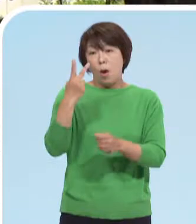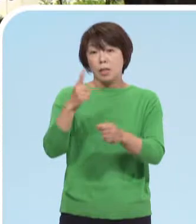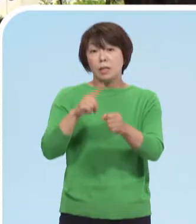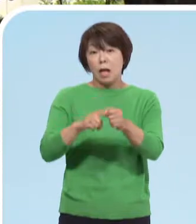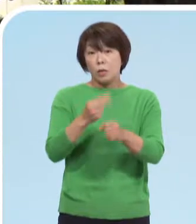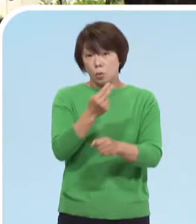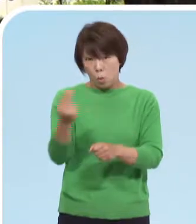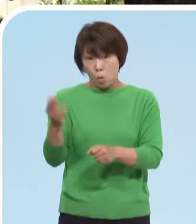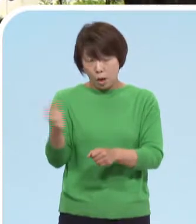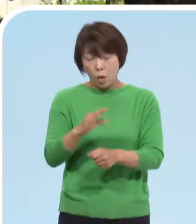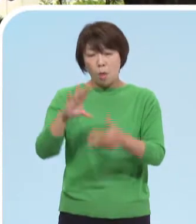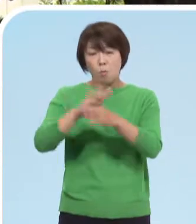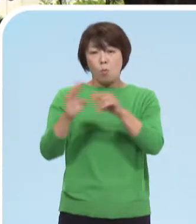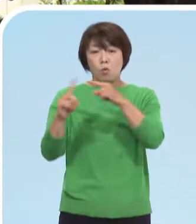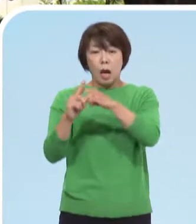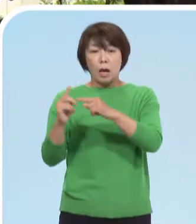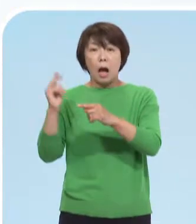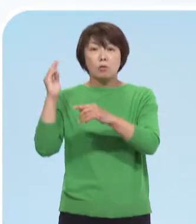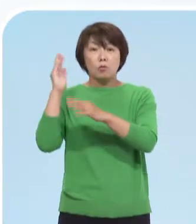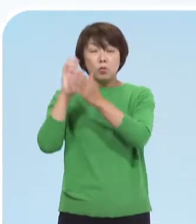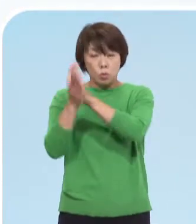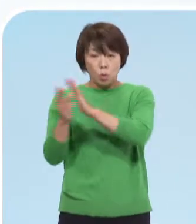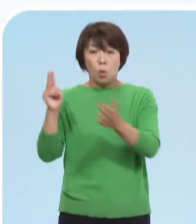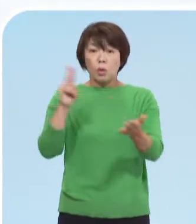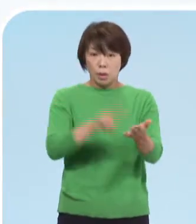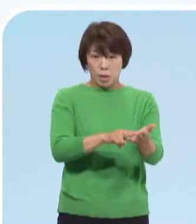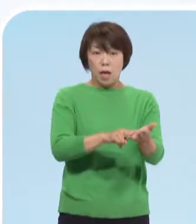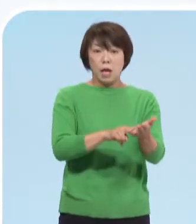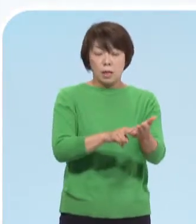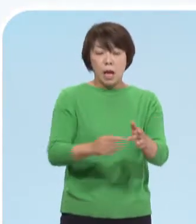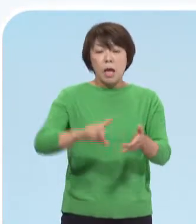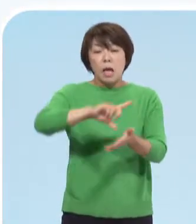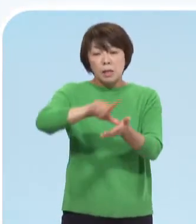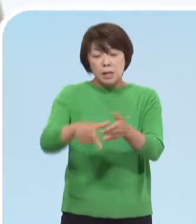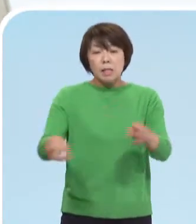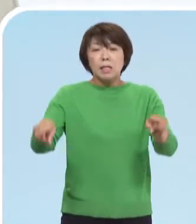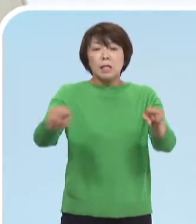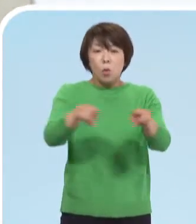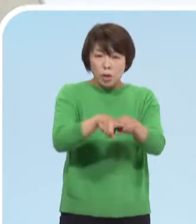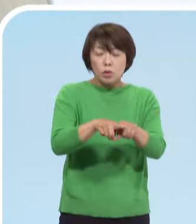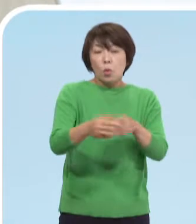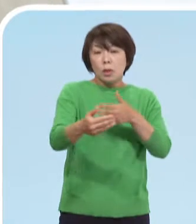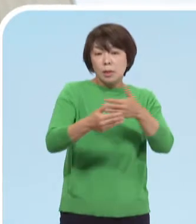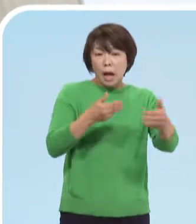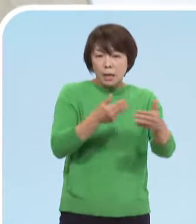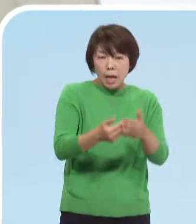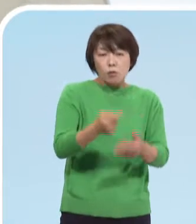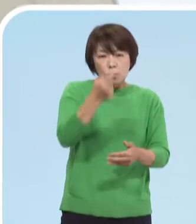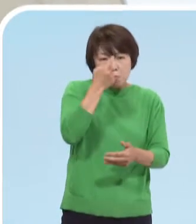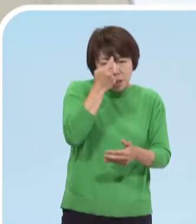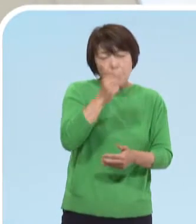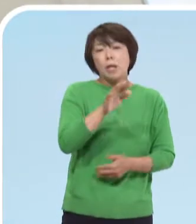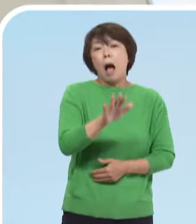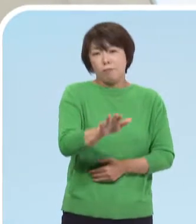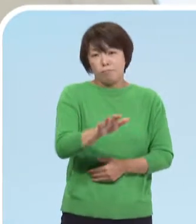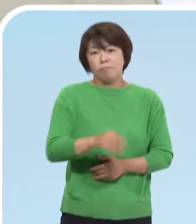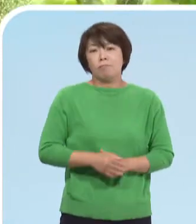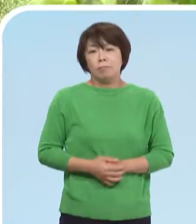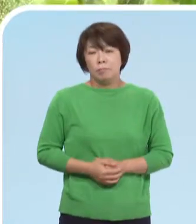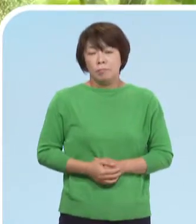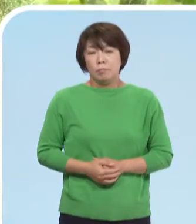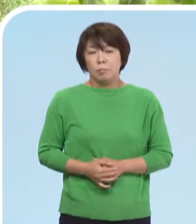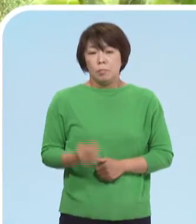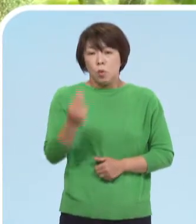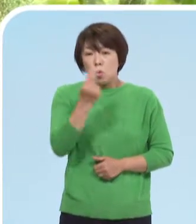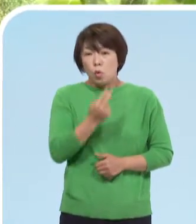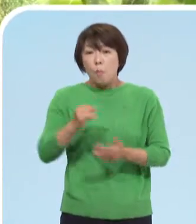は文部科学省の指定を受けて、地域との共同による体験的な学びがたくさんあります。 おー、素晴らしい。ト